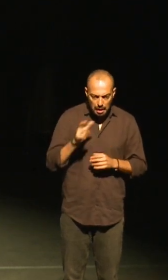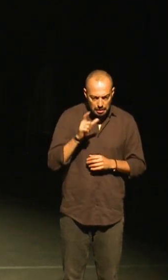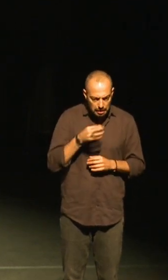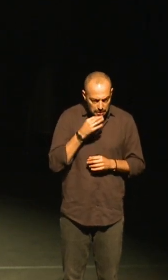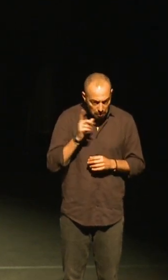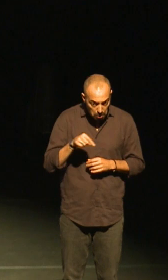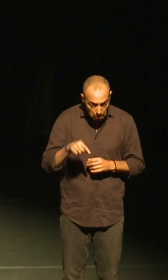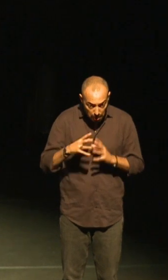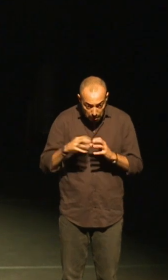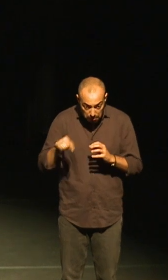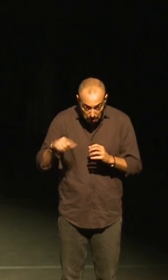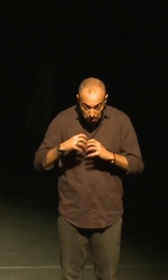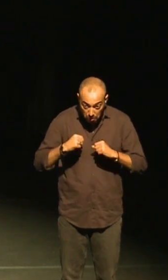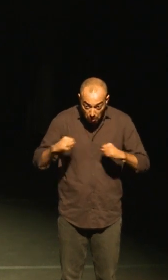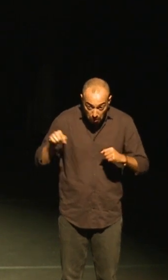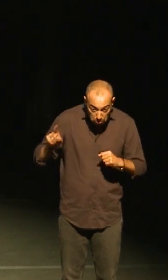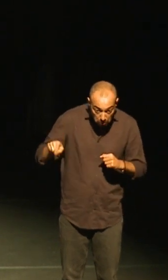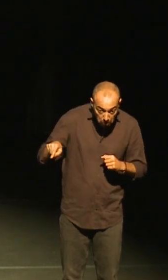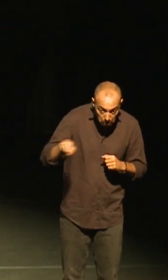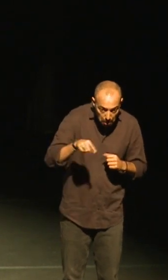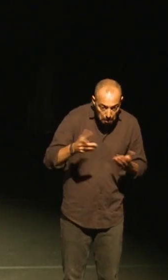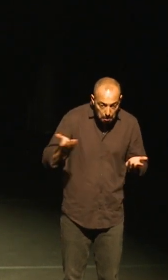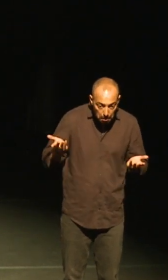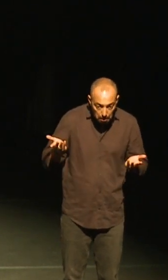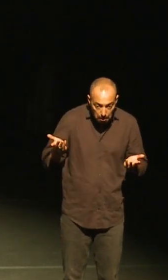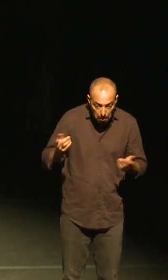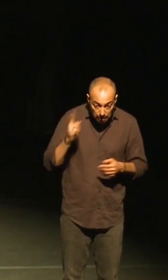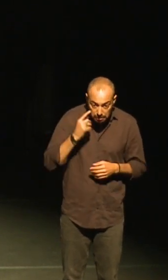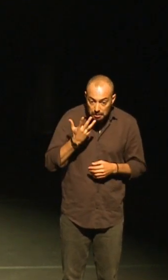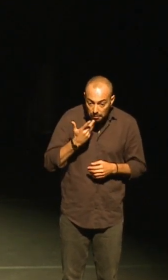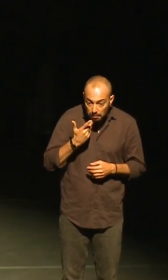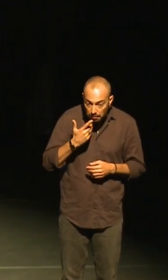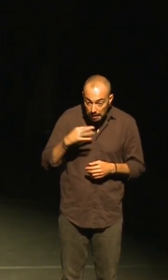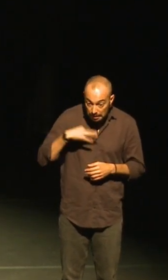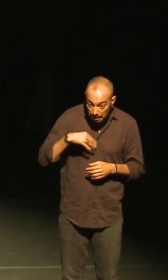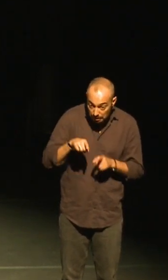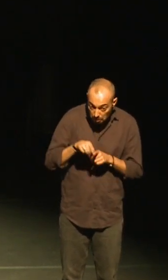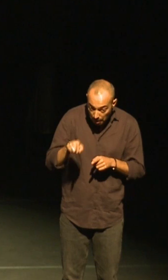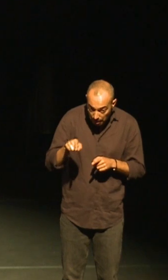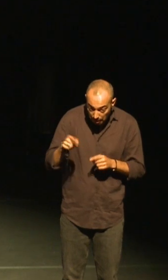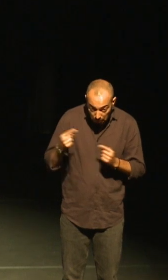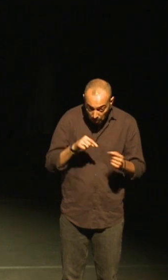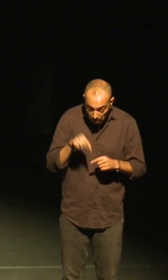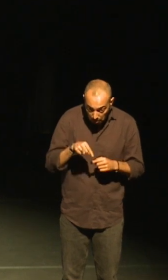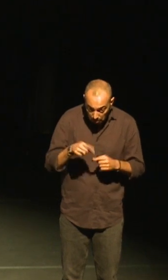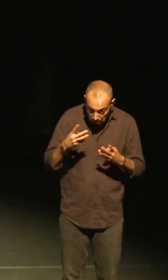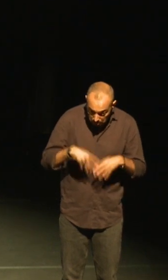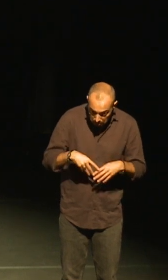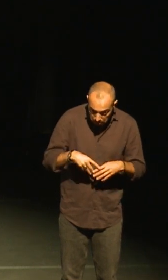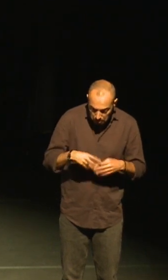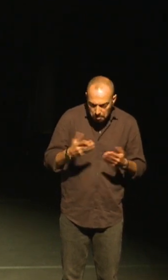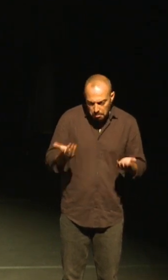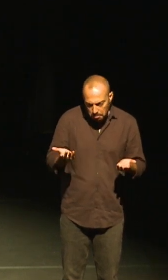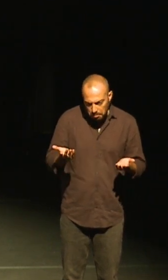interessate a fare le stesse cose anche in un altro paese in realtà la difficoltà era che poi spesso le direzioni